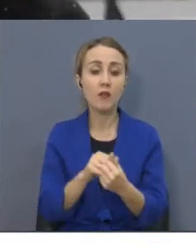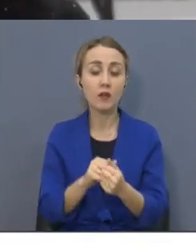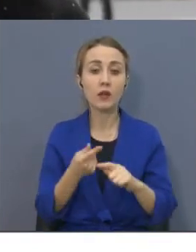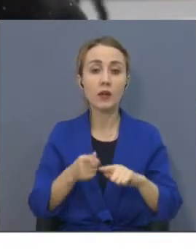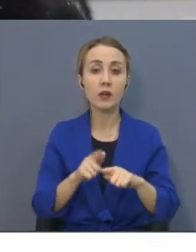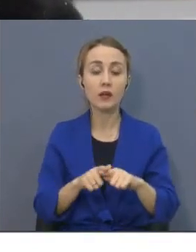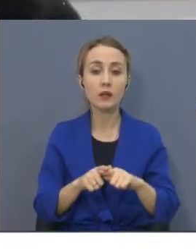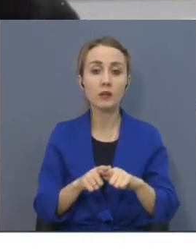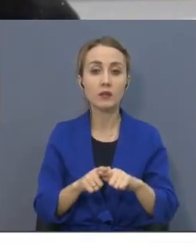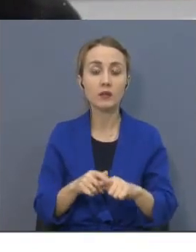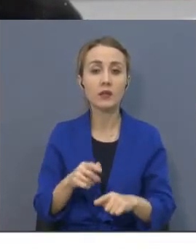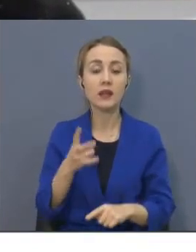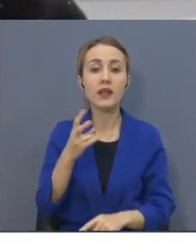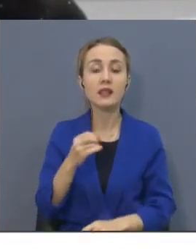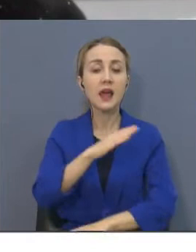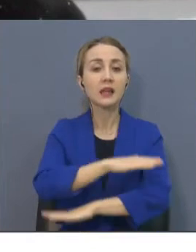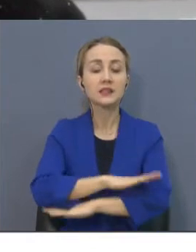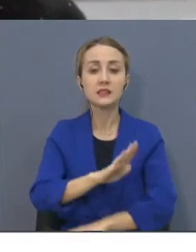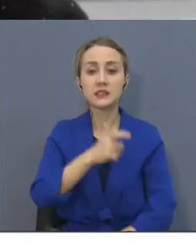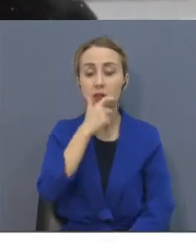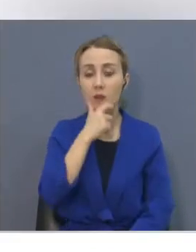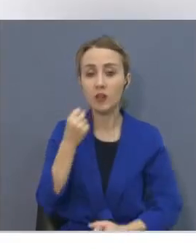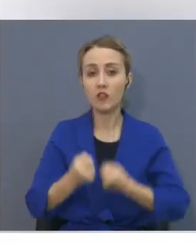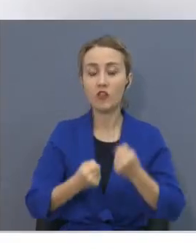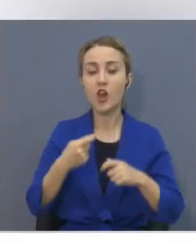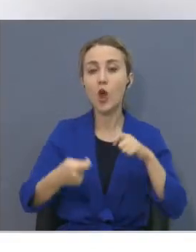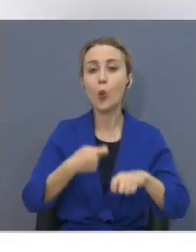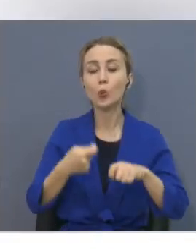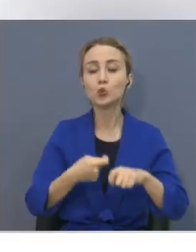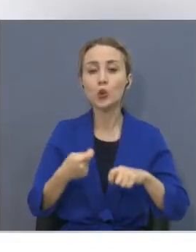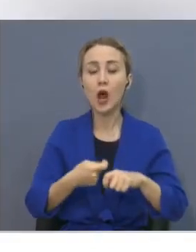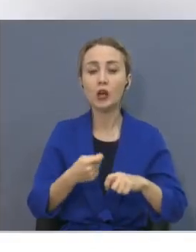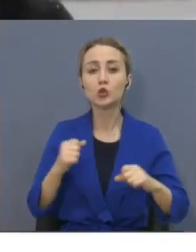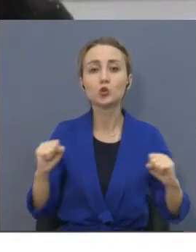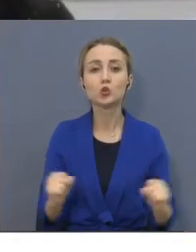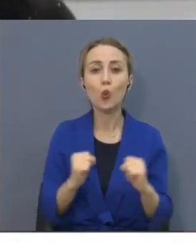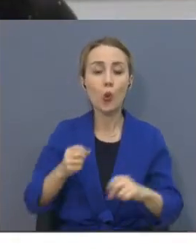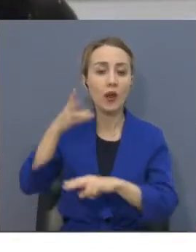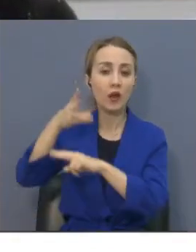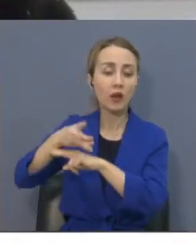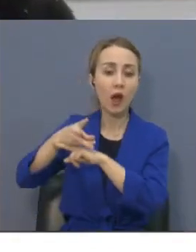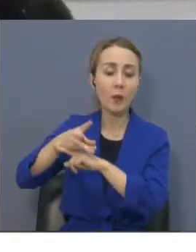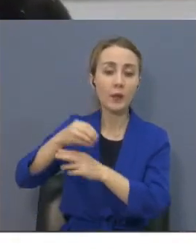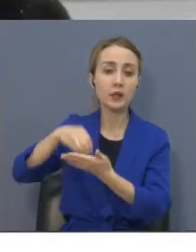является низкая дисциплинированность водителей, нарушающих скоростной режим. Зафиксировано камерами